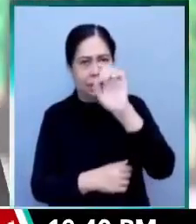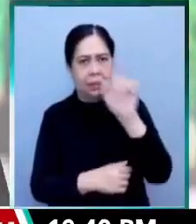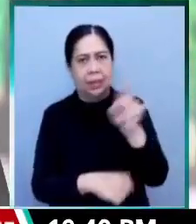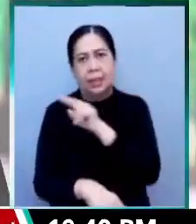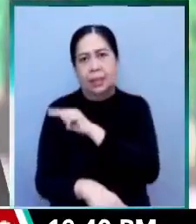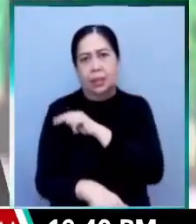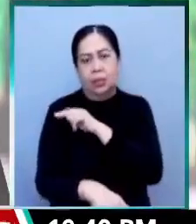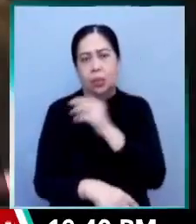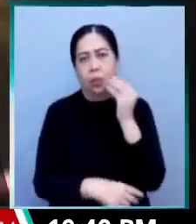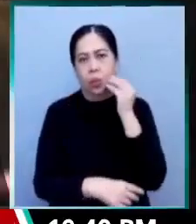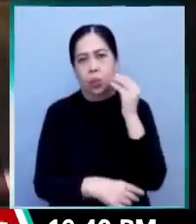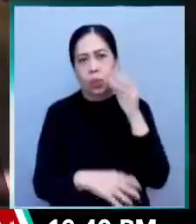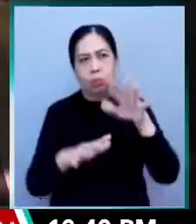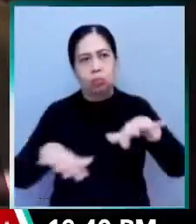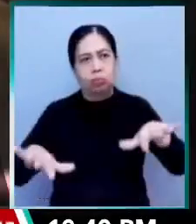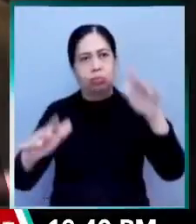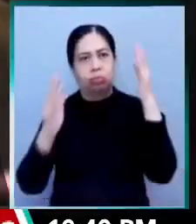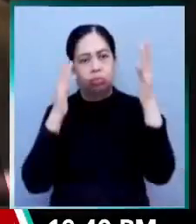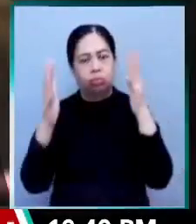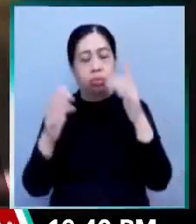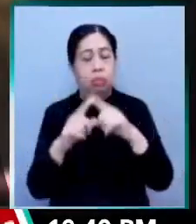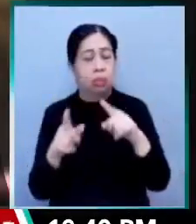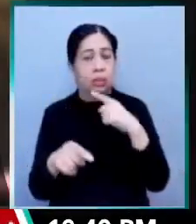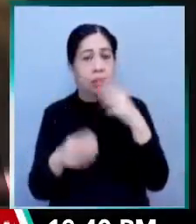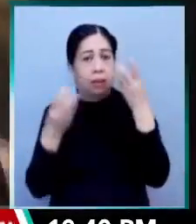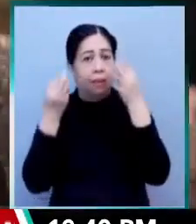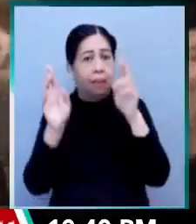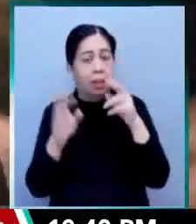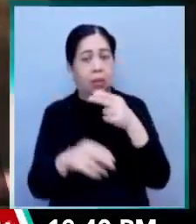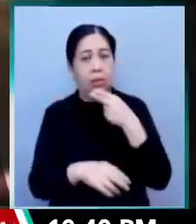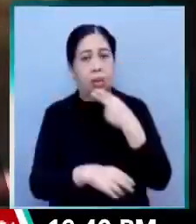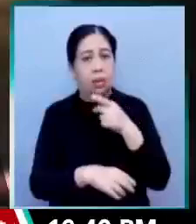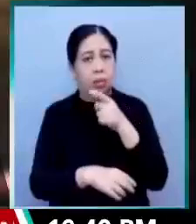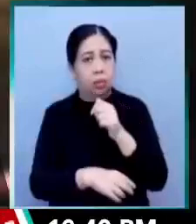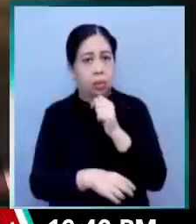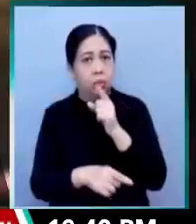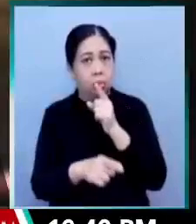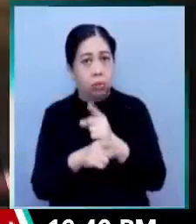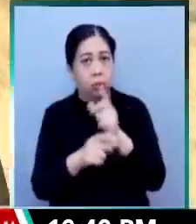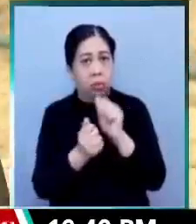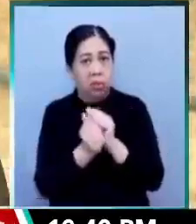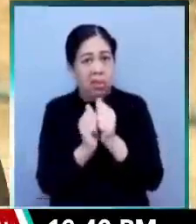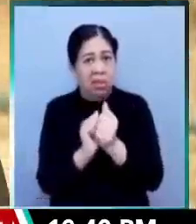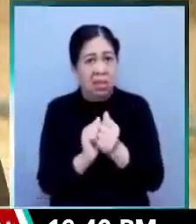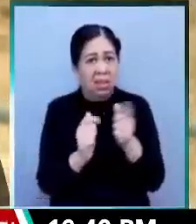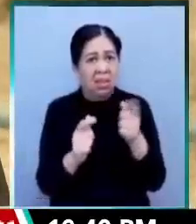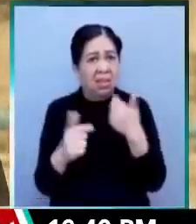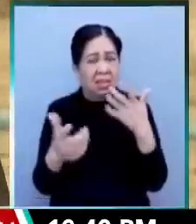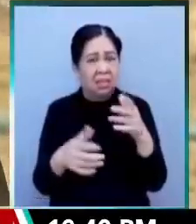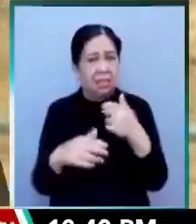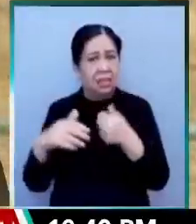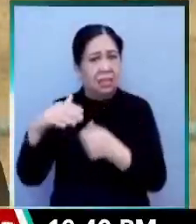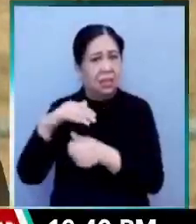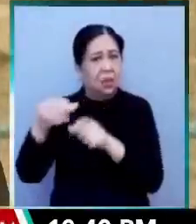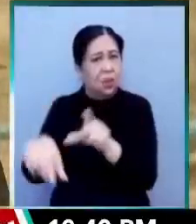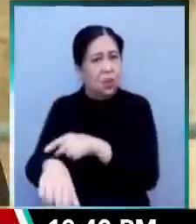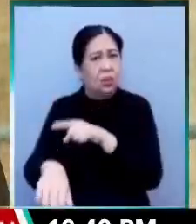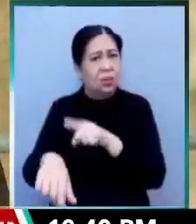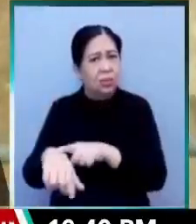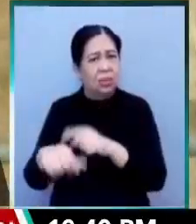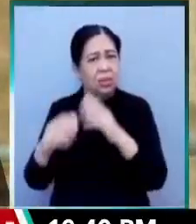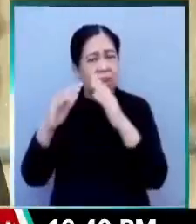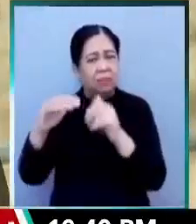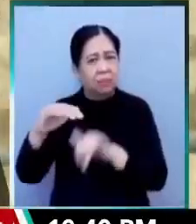habitat. Pero ayon kay Mayor Hani Lacuña, hindi rin naman tiyak kung makaka-adopt sa sanctuary si Mally na matagal nang naninirahan